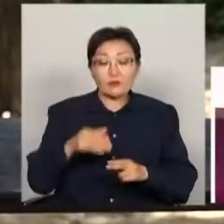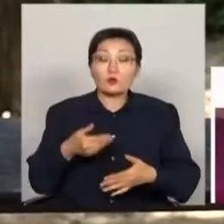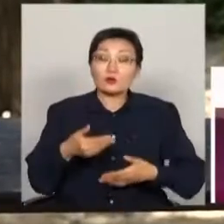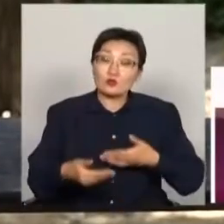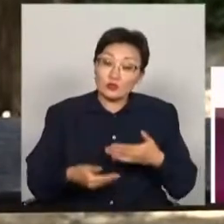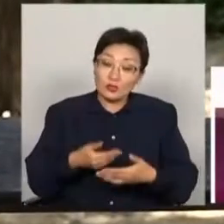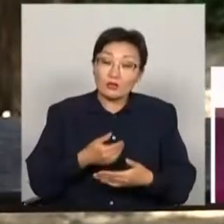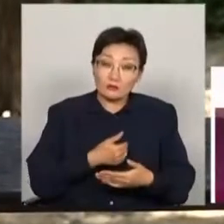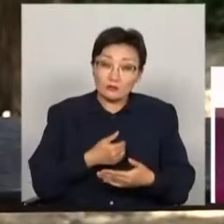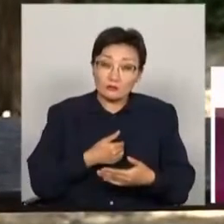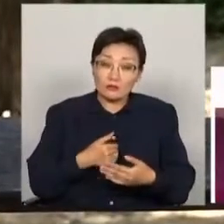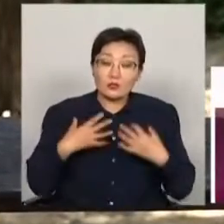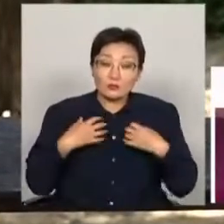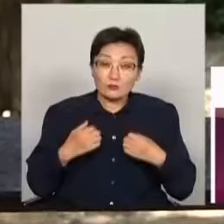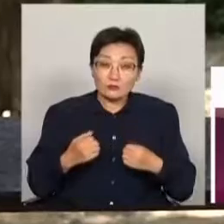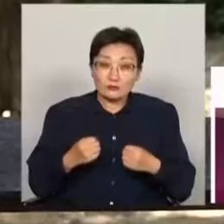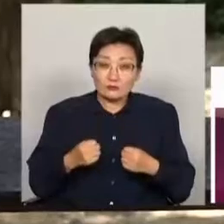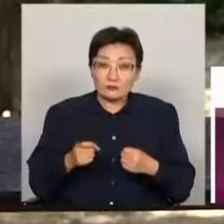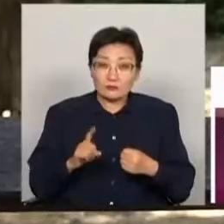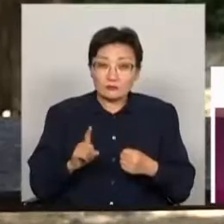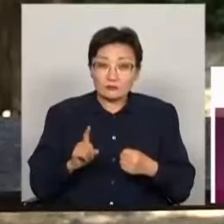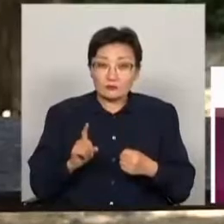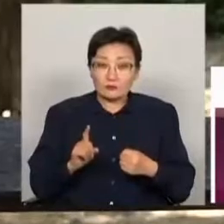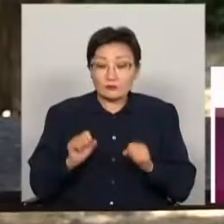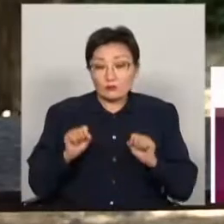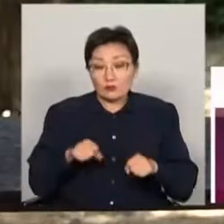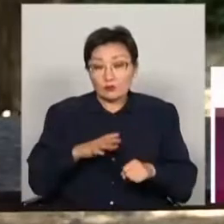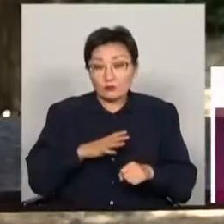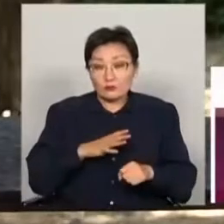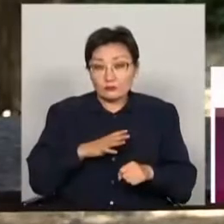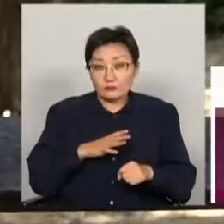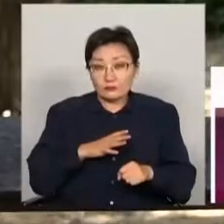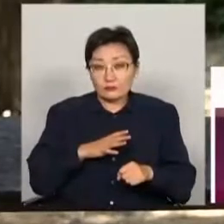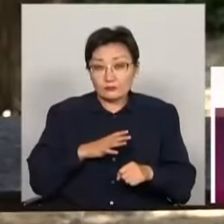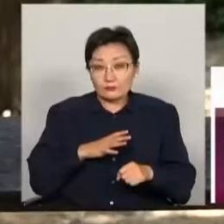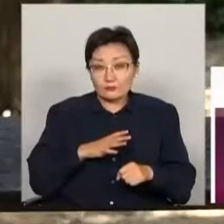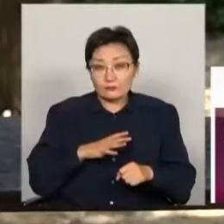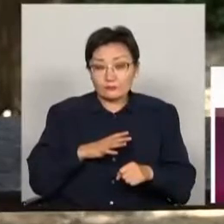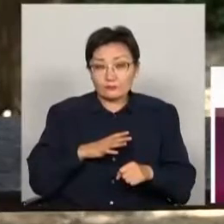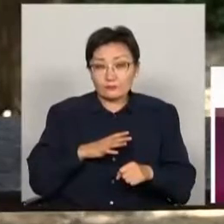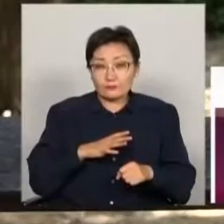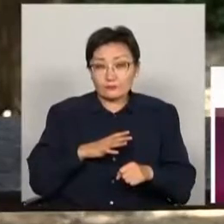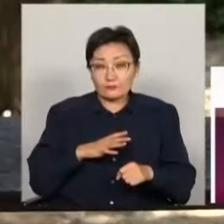деп бір чудо болып қалар деймін де. Таңертең тұрған кезде.